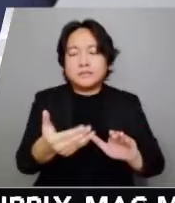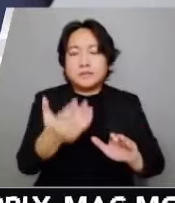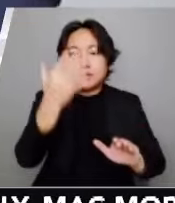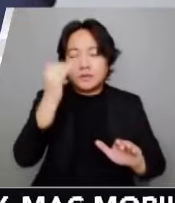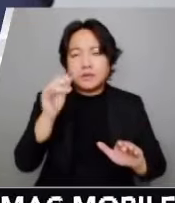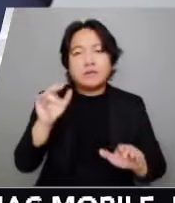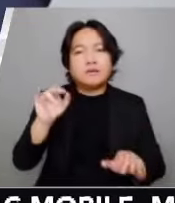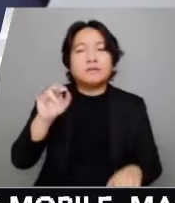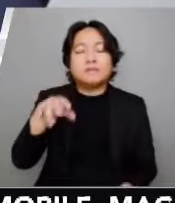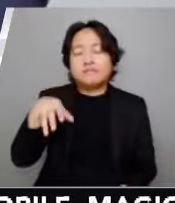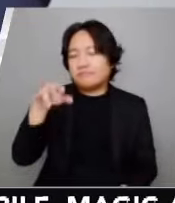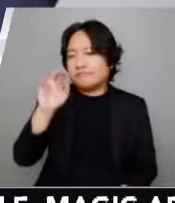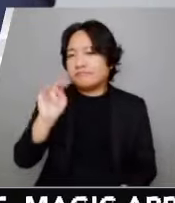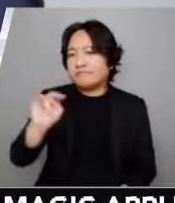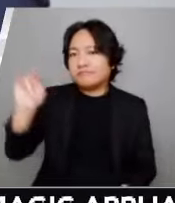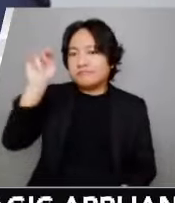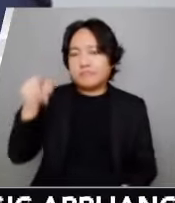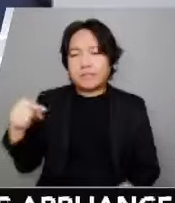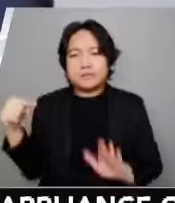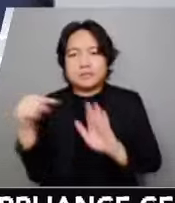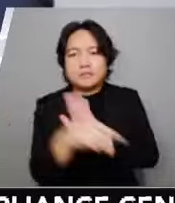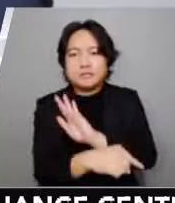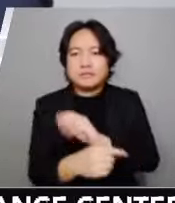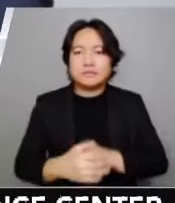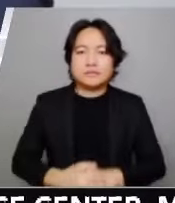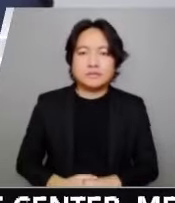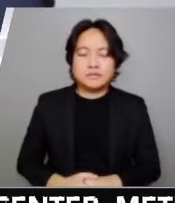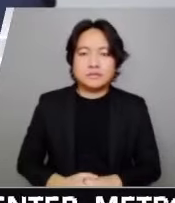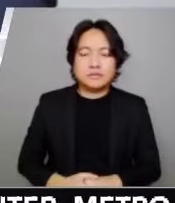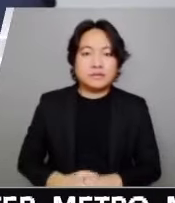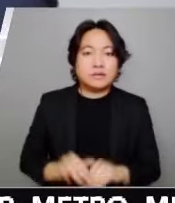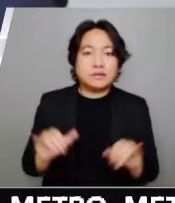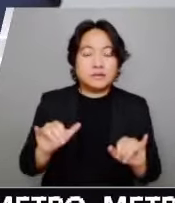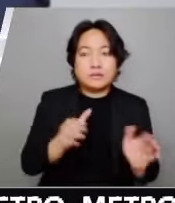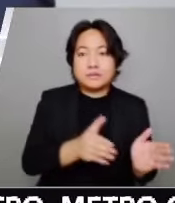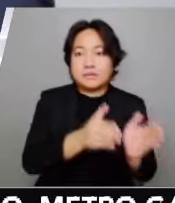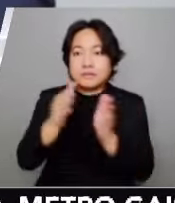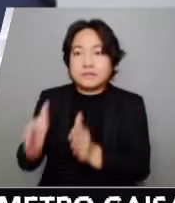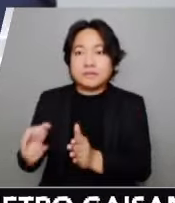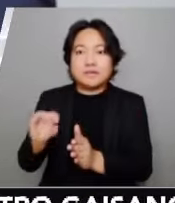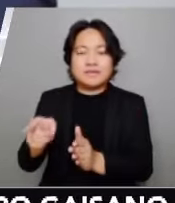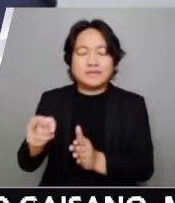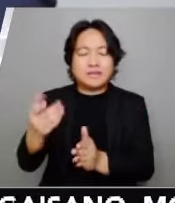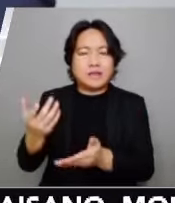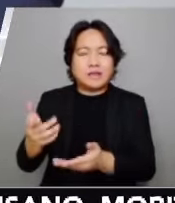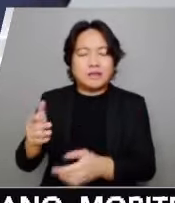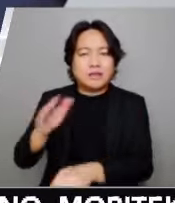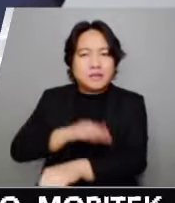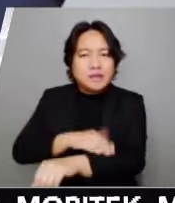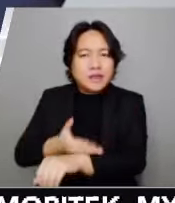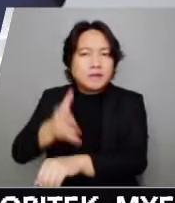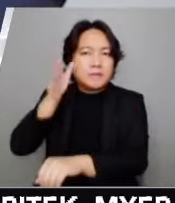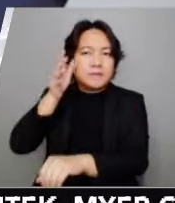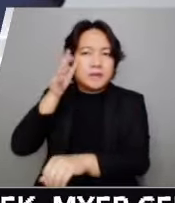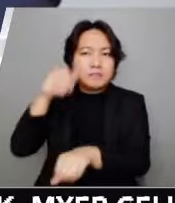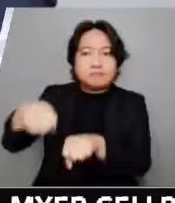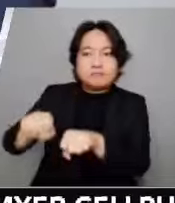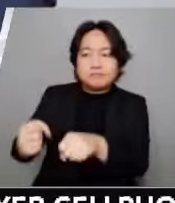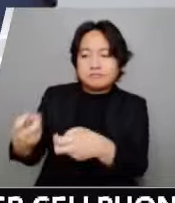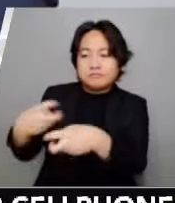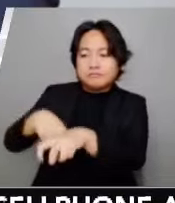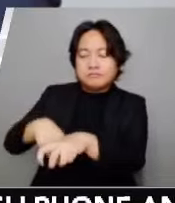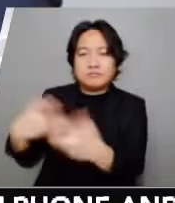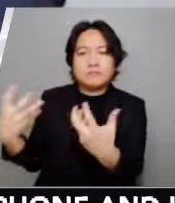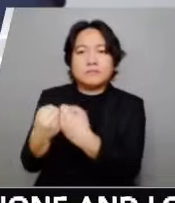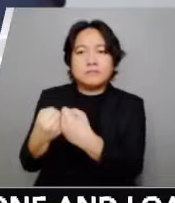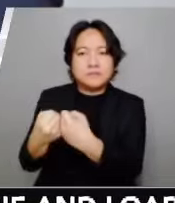sa Pangasinan, isang mag-ama ang nasawi matapos masalpok ng van ang sinasakyan nilang motorsiklo. Ang mainit na balita